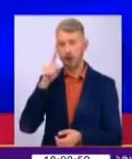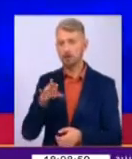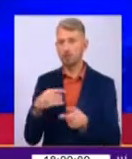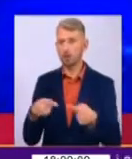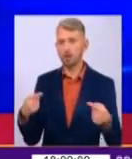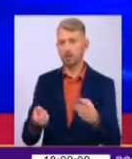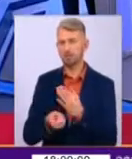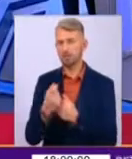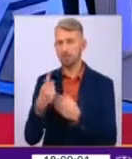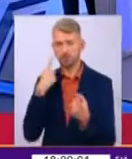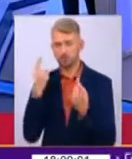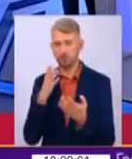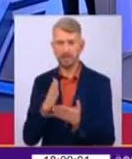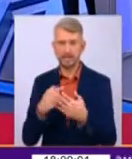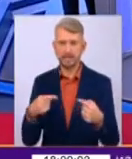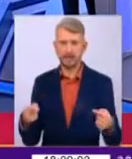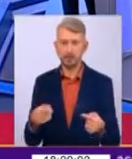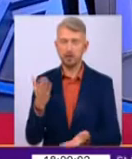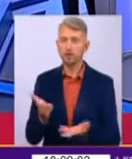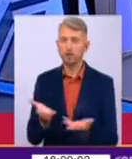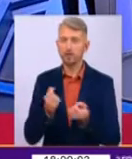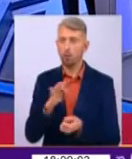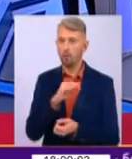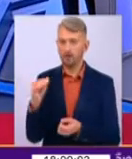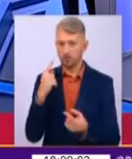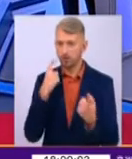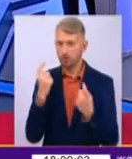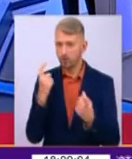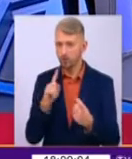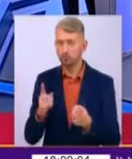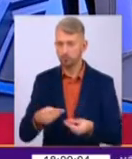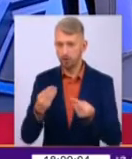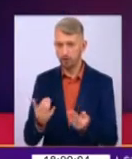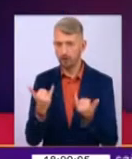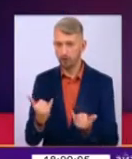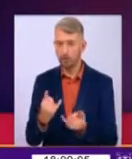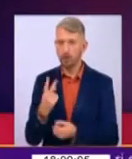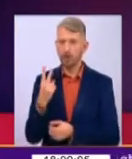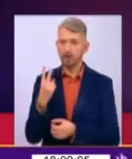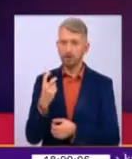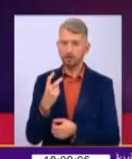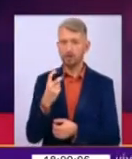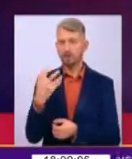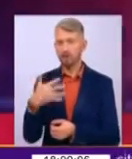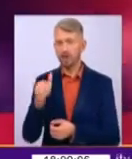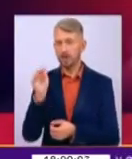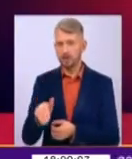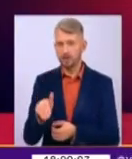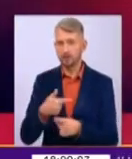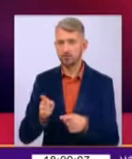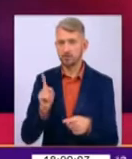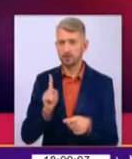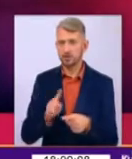різним істочникам є різні. Якщо ми візьмемо те, що офіційно нам подаються сьогодні, то 200-250 тисяч –